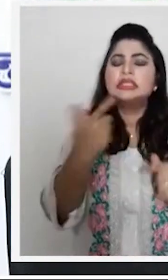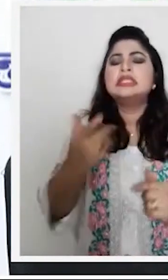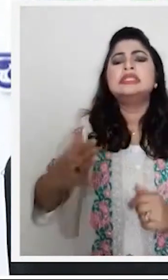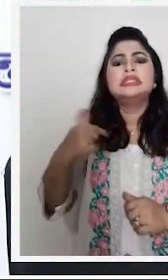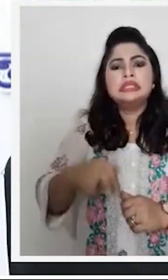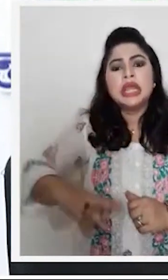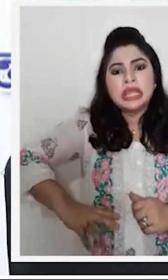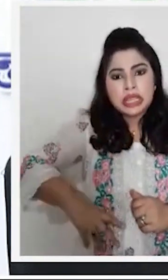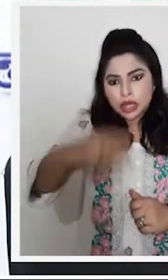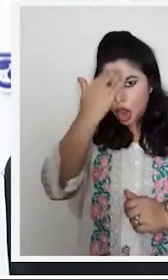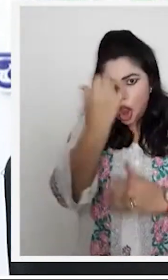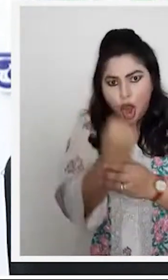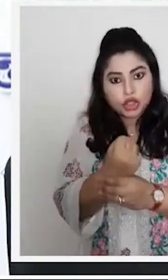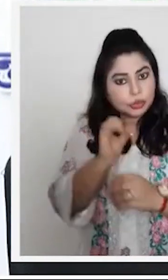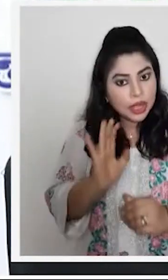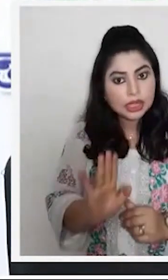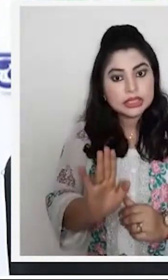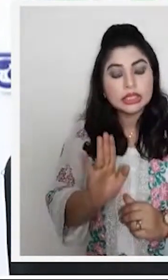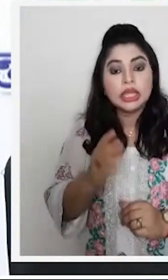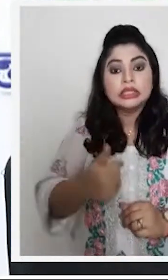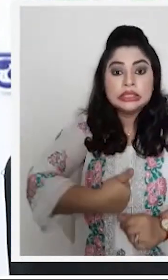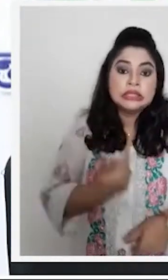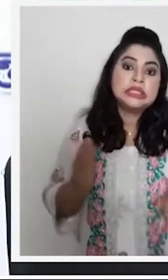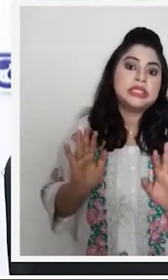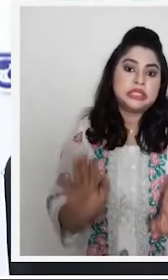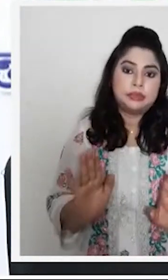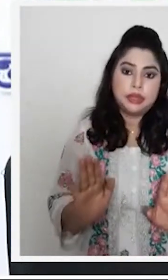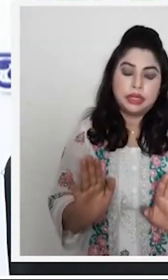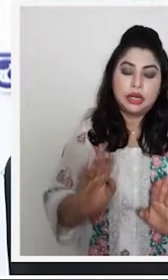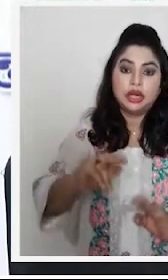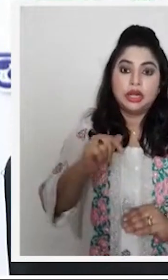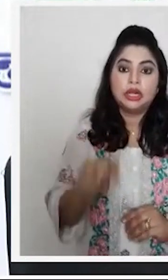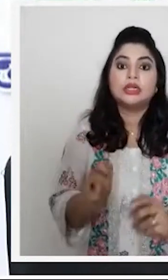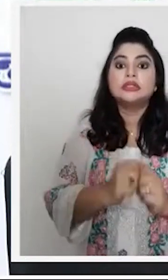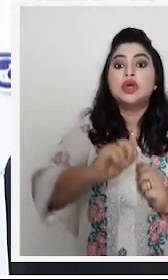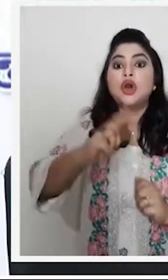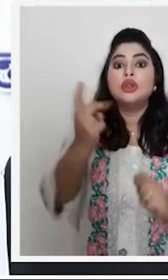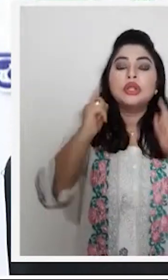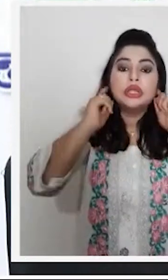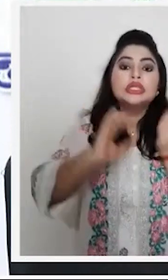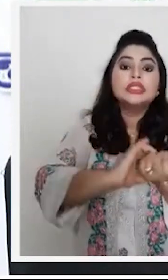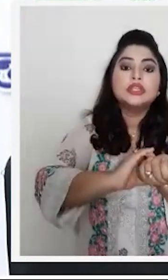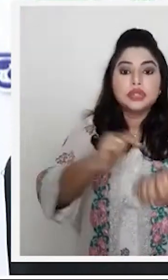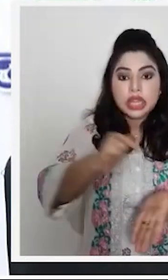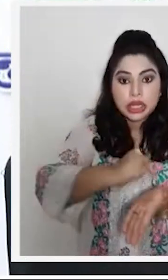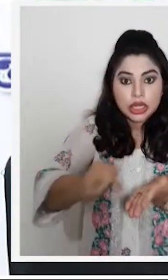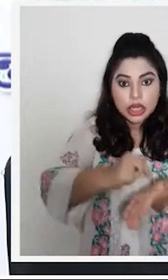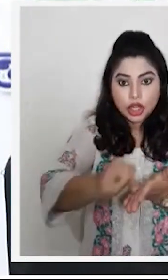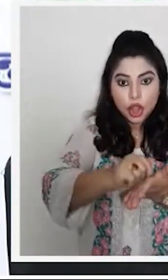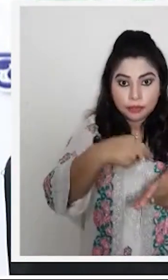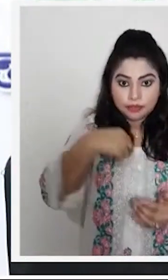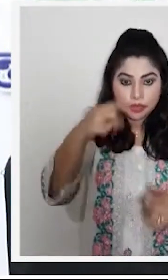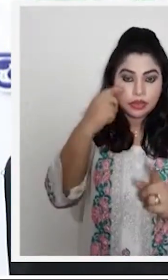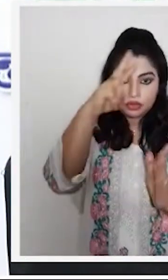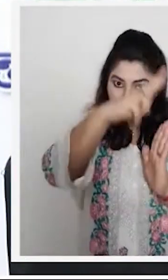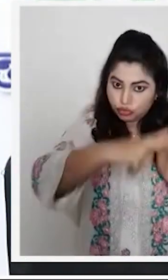যাদের উচ্চ রক্তচাপ, ডায়াবেটিস, শ্বাসতন্ত্রের রোগ এসব আছে, তাদের একটু মৃত্যু ঝুঁকি বেশি। তারা যেন অধিকতর সাবধান